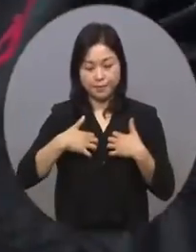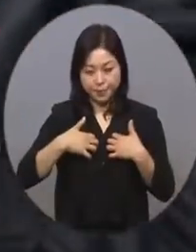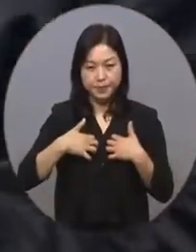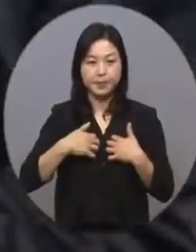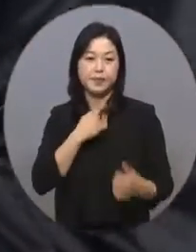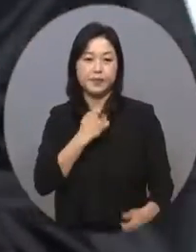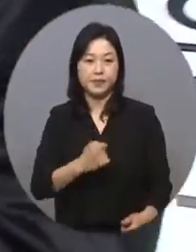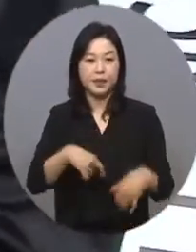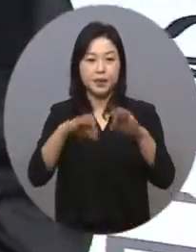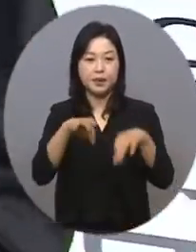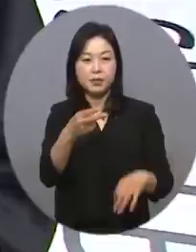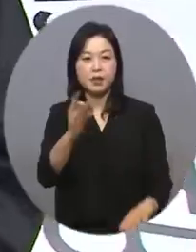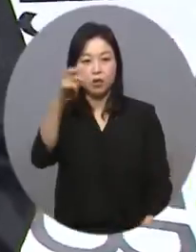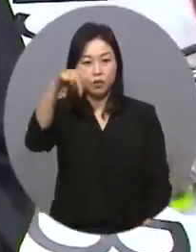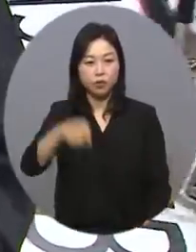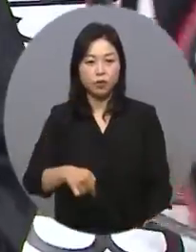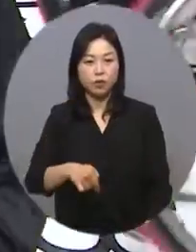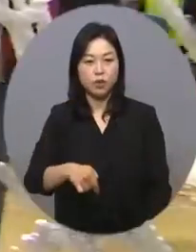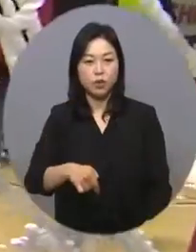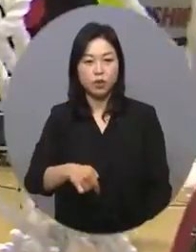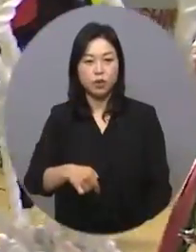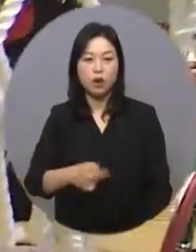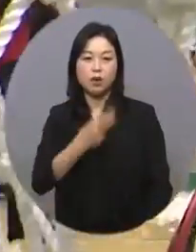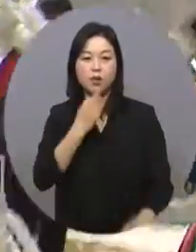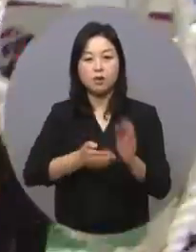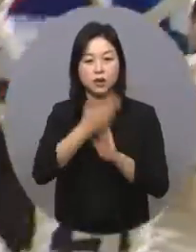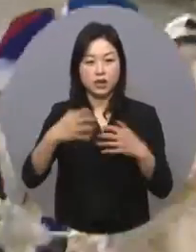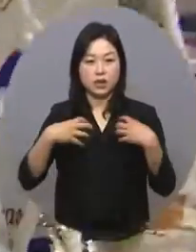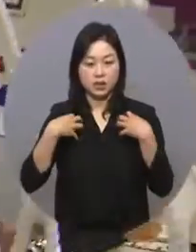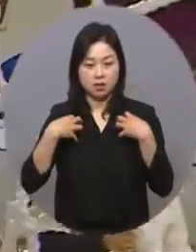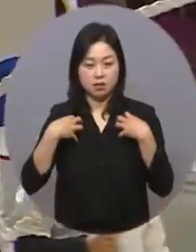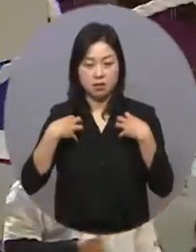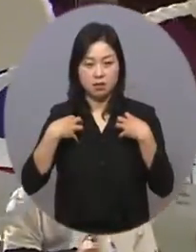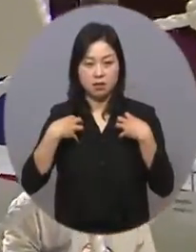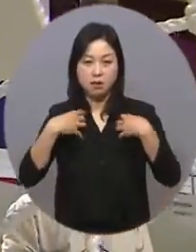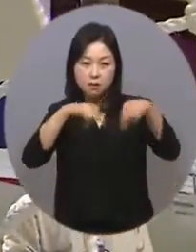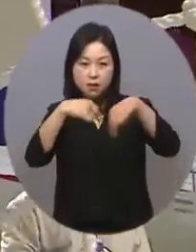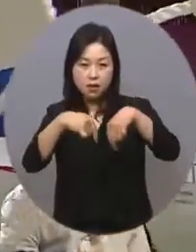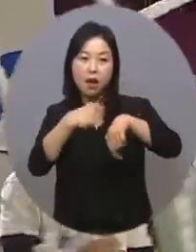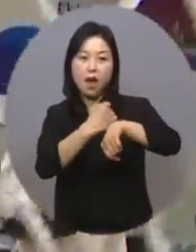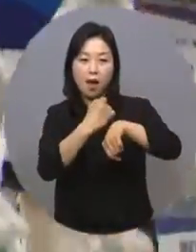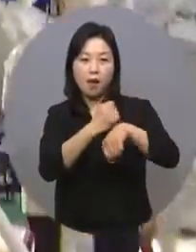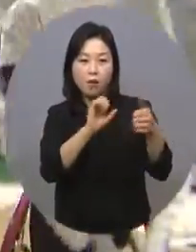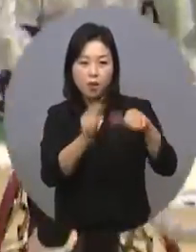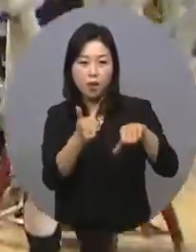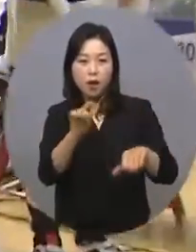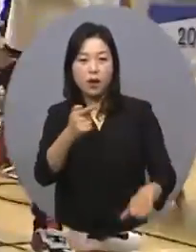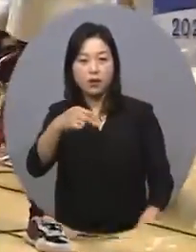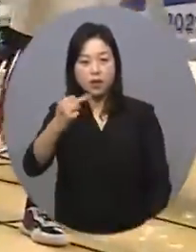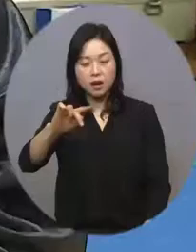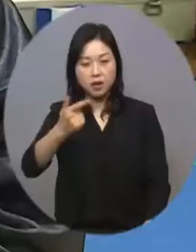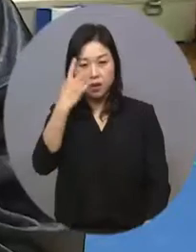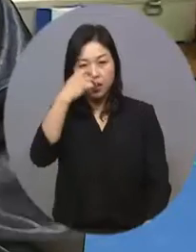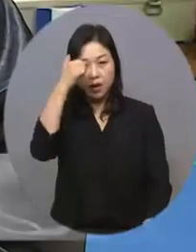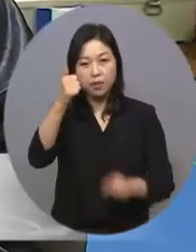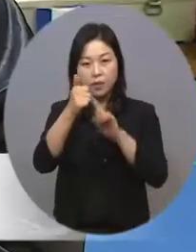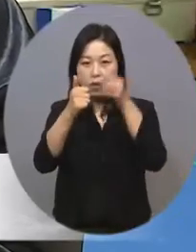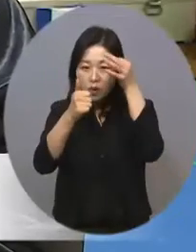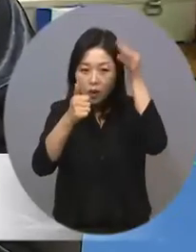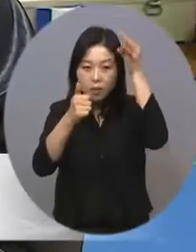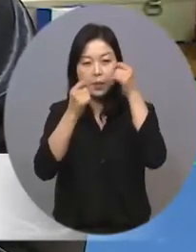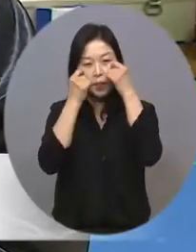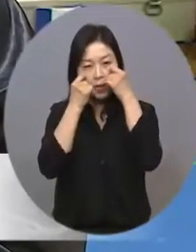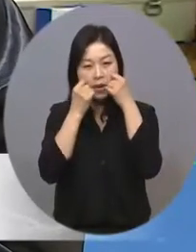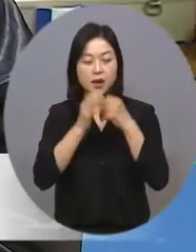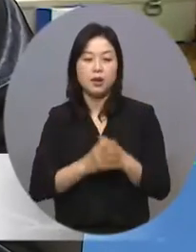감독은 오랜 시간 서울시청을 이끌어온 고 한사영 감독을 떠올리며 눈시울을 붉히기도 했습니다. 네, 근데